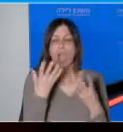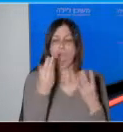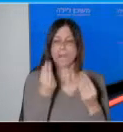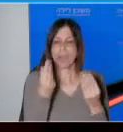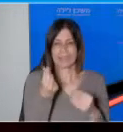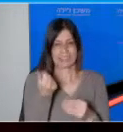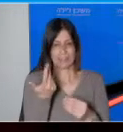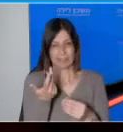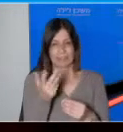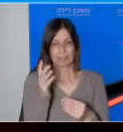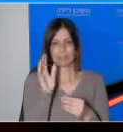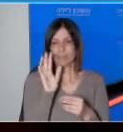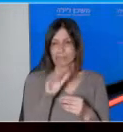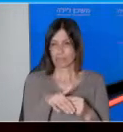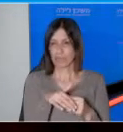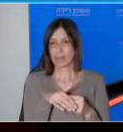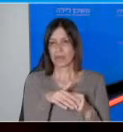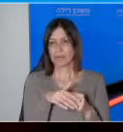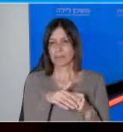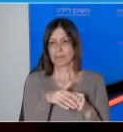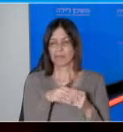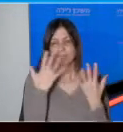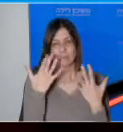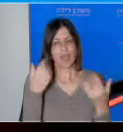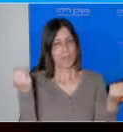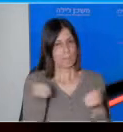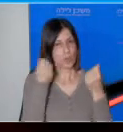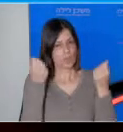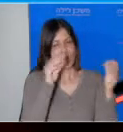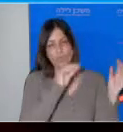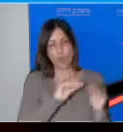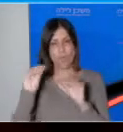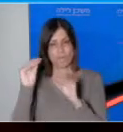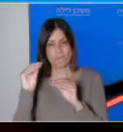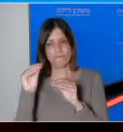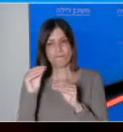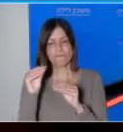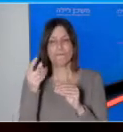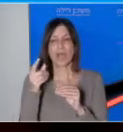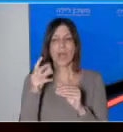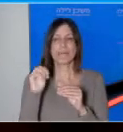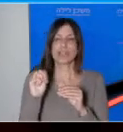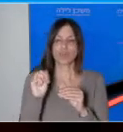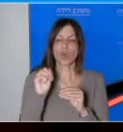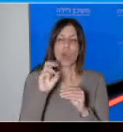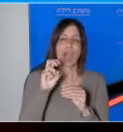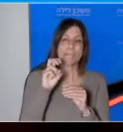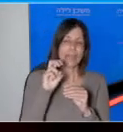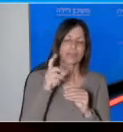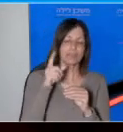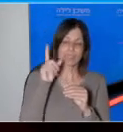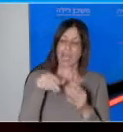כספים, גם המספר שפורסם שעבר למנסור עבאס של 53 מיליארד שקלים, וצריך לממן את זה